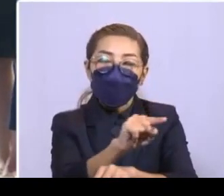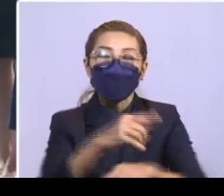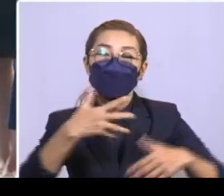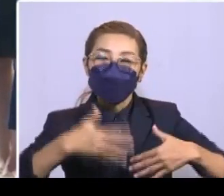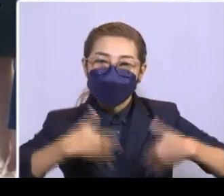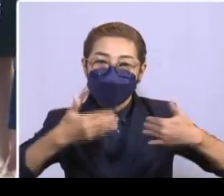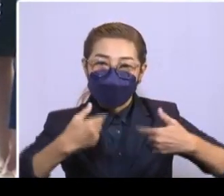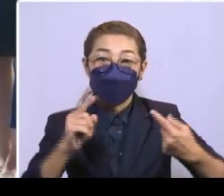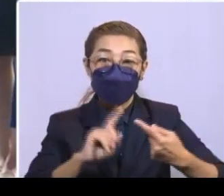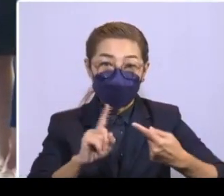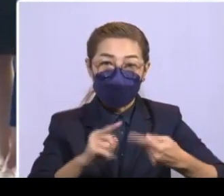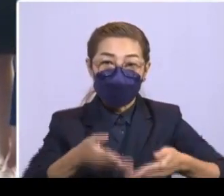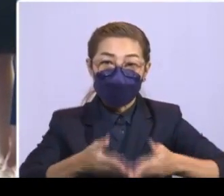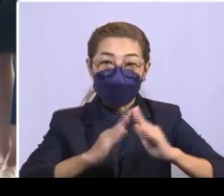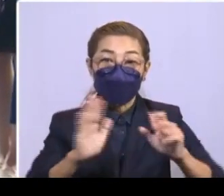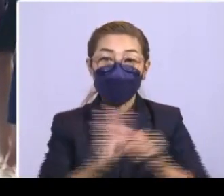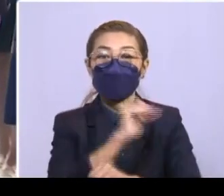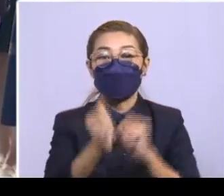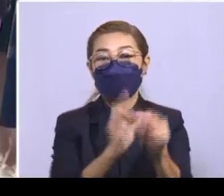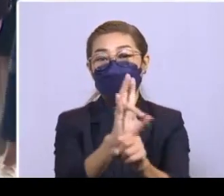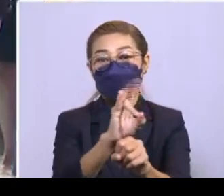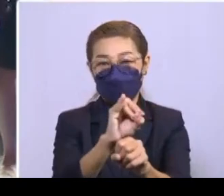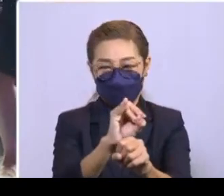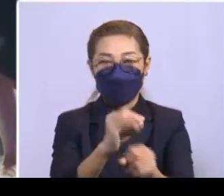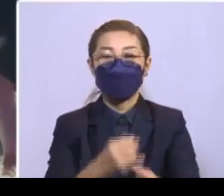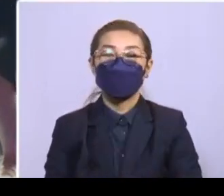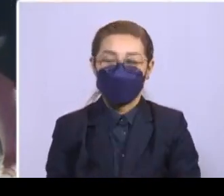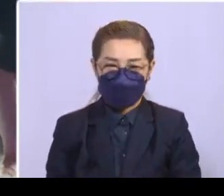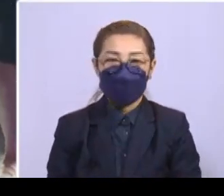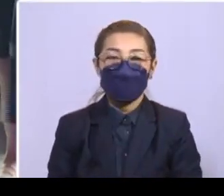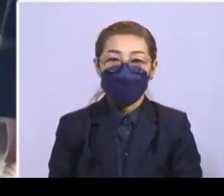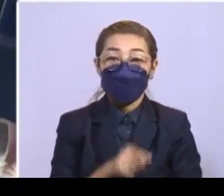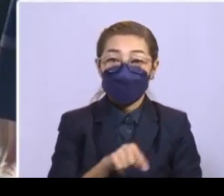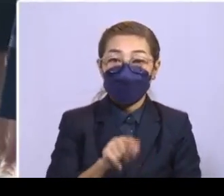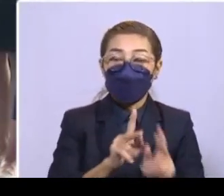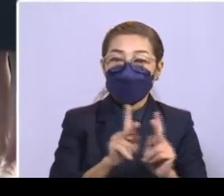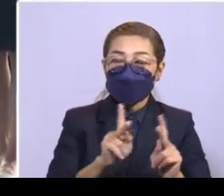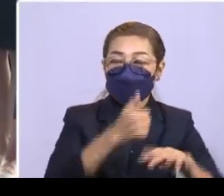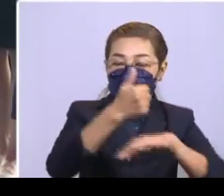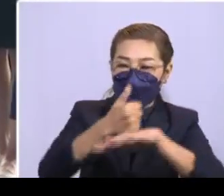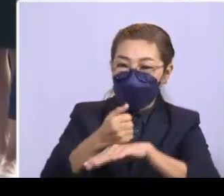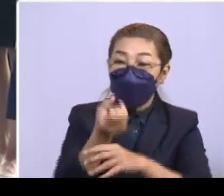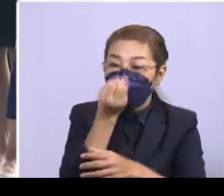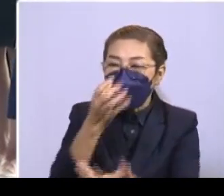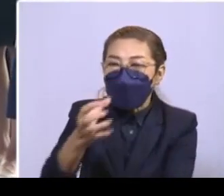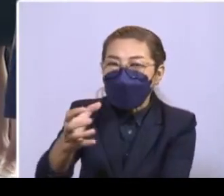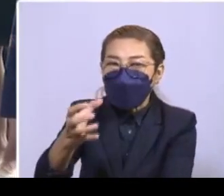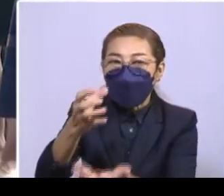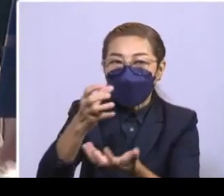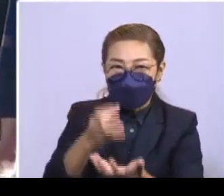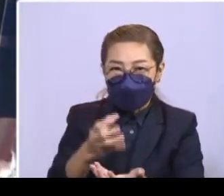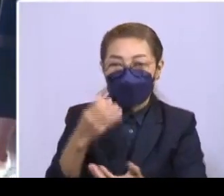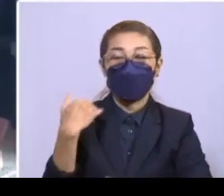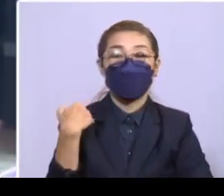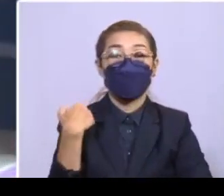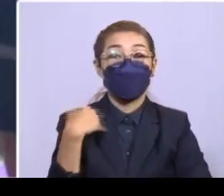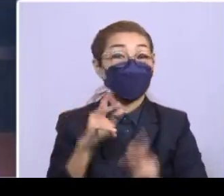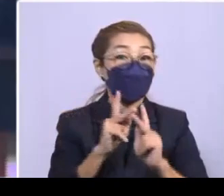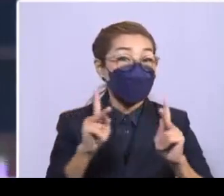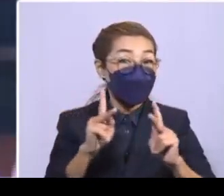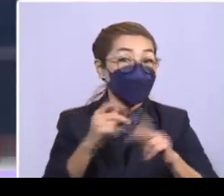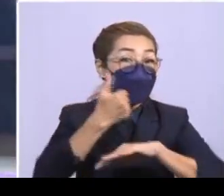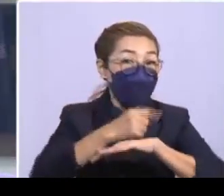ความยินดีเนื่องในโอกาสครบรอบ 70ปีอสมท.นะครับก็มีผู้บริหารศธ.เป็นผู้รับมอเตอร์ไซค์ค่ะมีทั้งนายสมหมาย